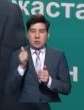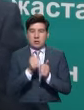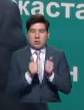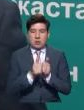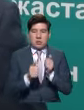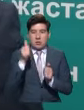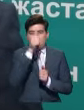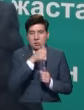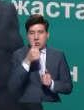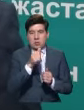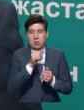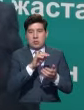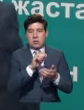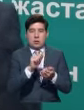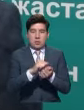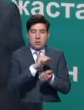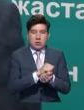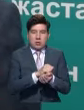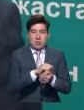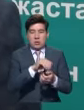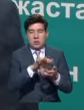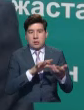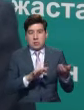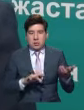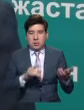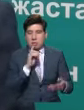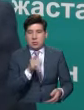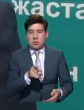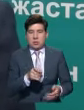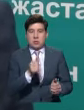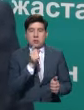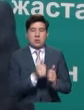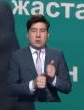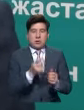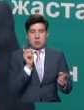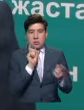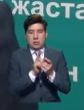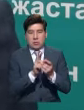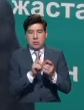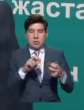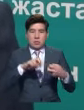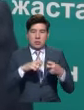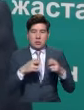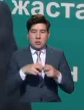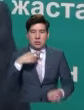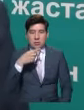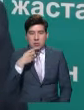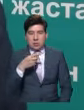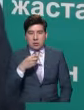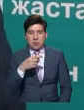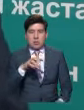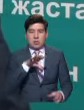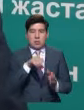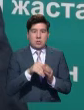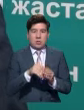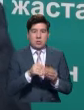қағазда ұзын сонар жаза бермейсің оны сауалдың ішінде. Ол жерде жеке көзбе-көз мәселенің бәрін айтып, оның тек қана салдары